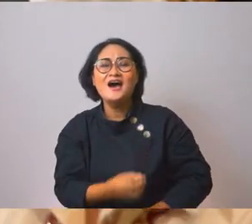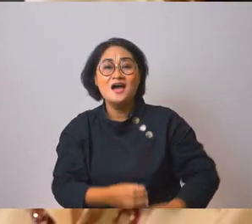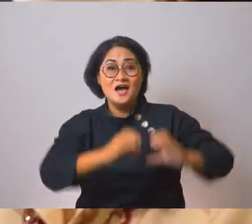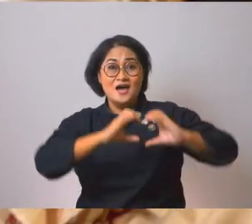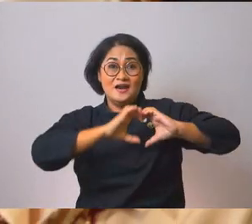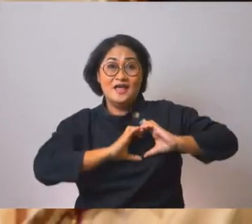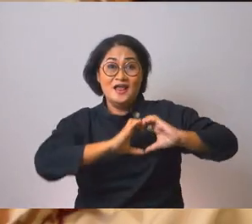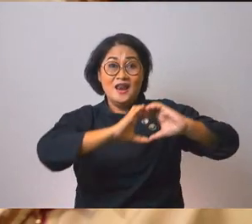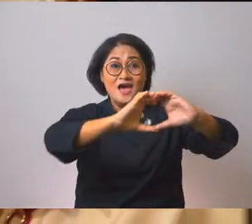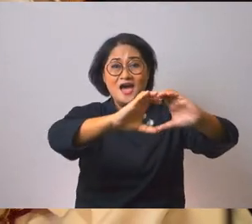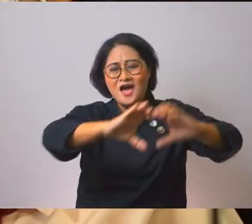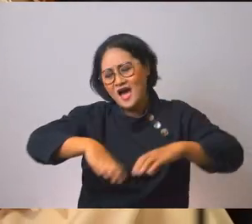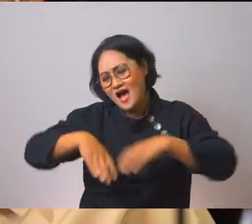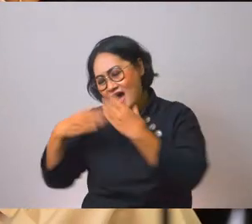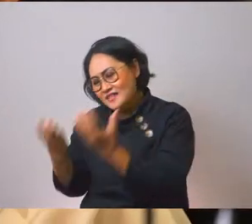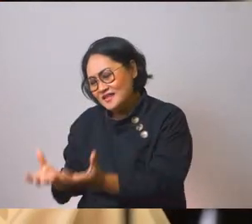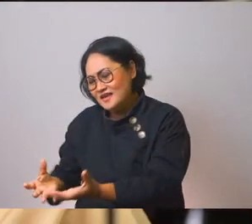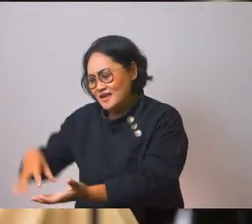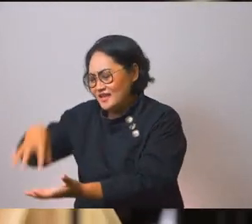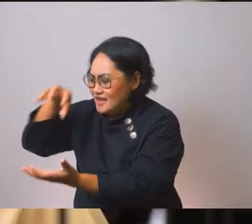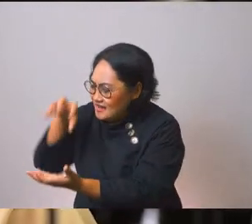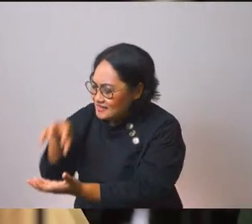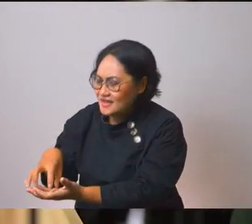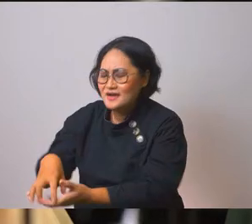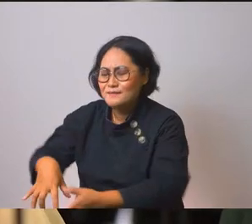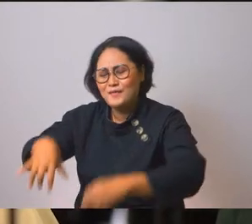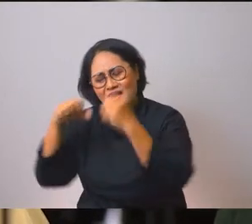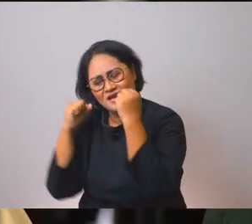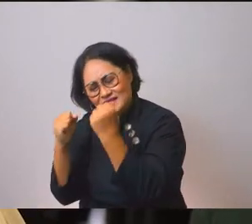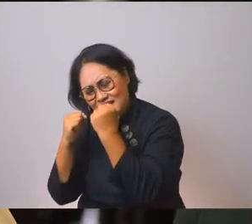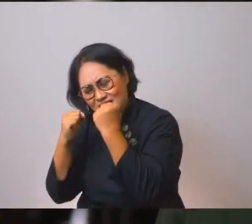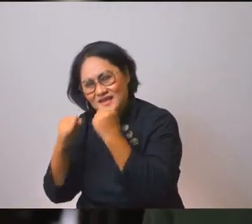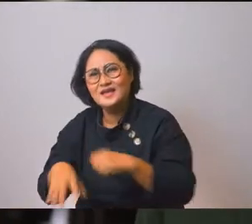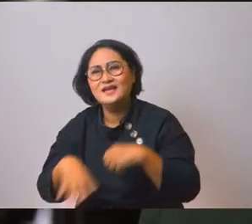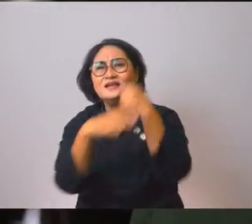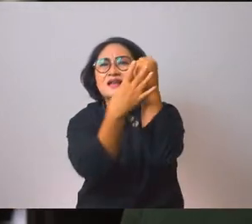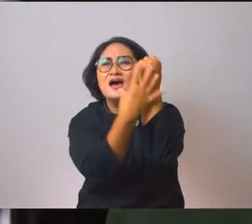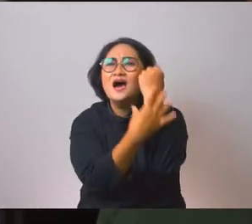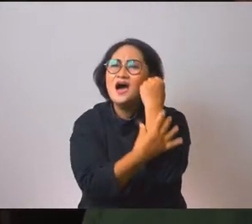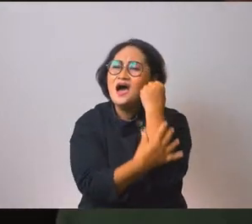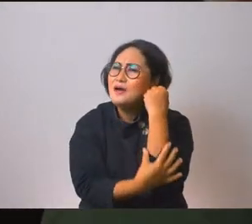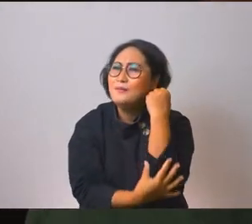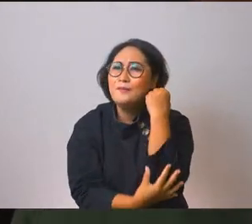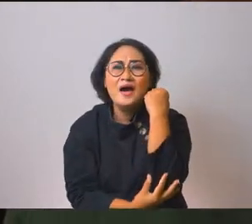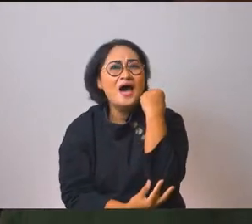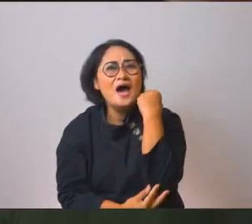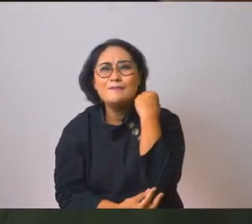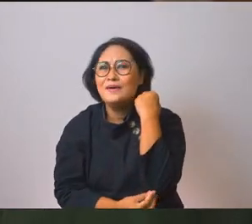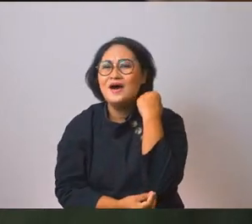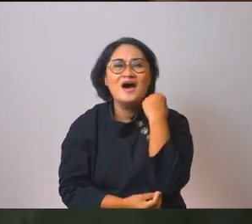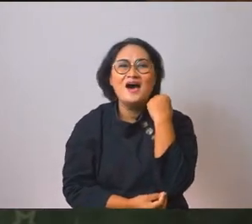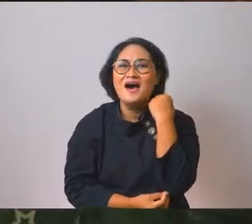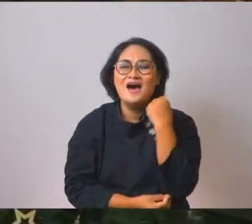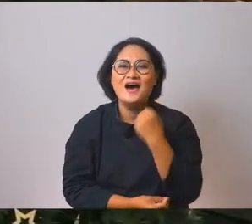datang, rela hati di tempat ini yang